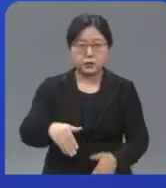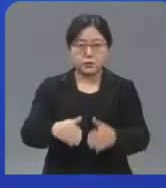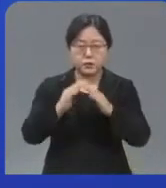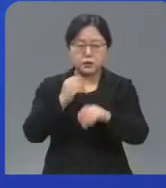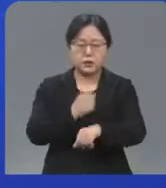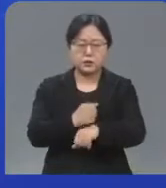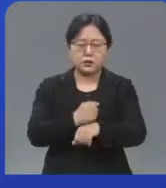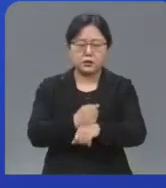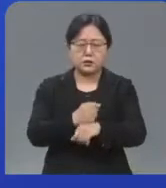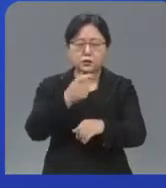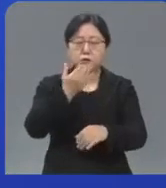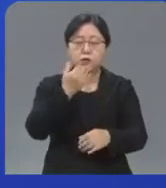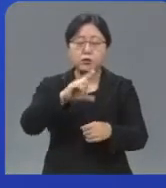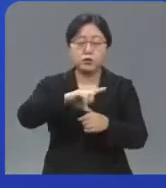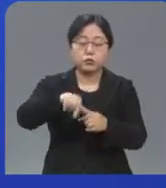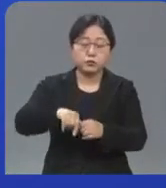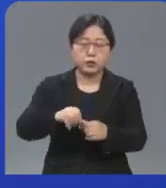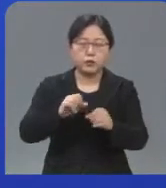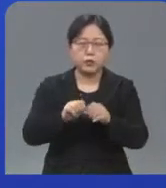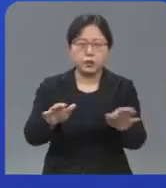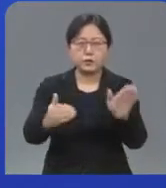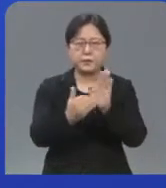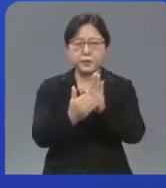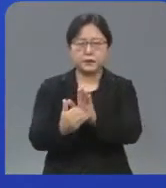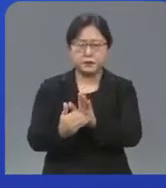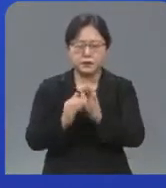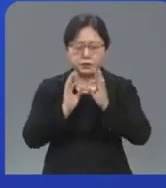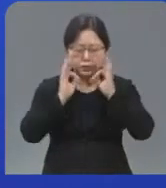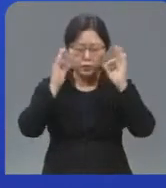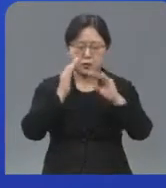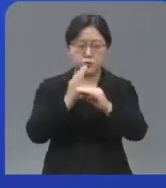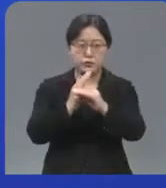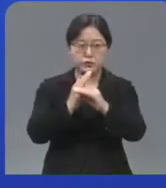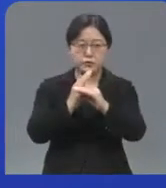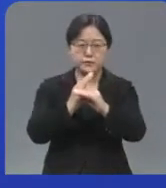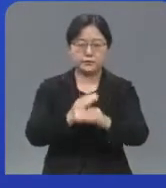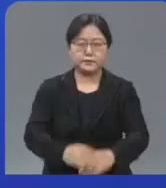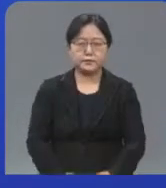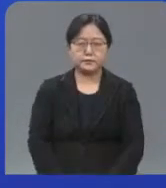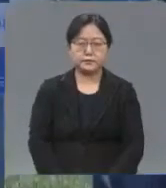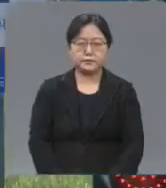설치하는 등 수도권발 확산세 차단에 주력하고 있습니다. 김혜린 기자입니다.